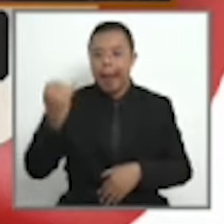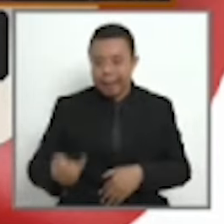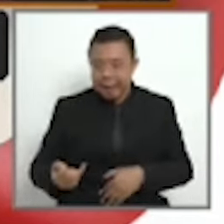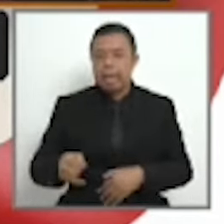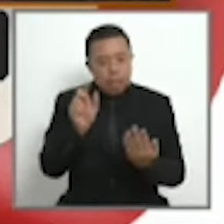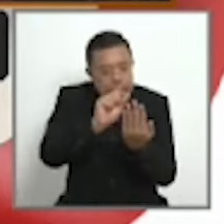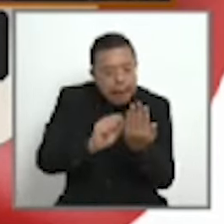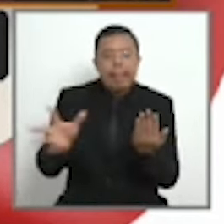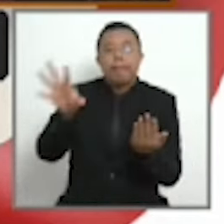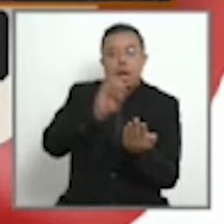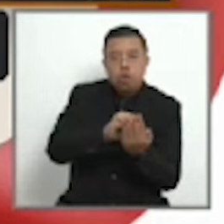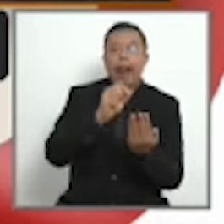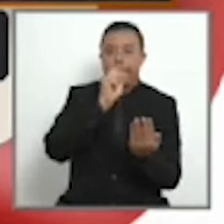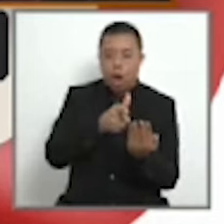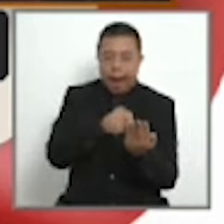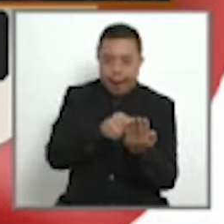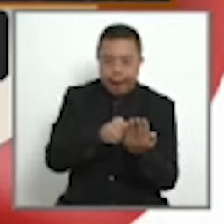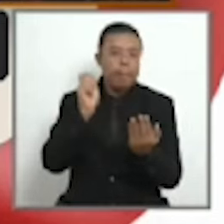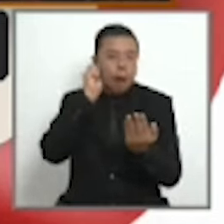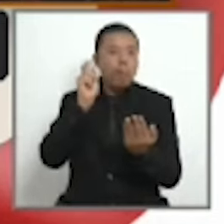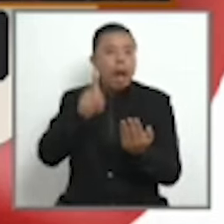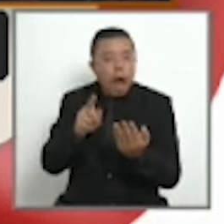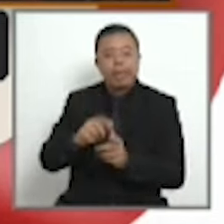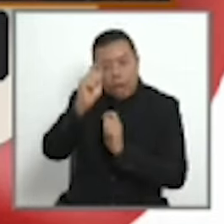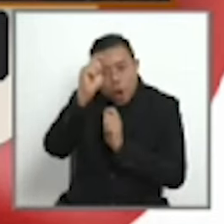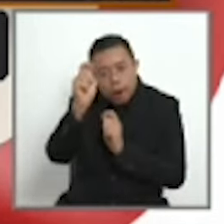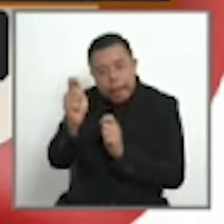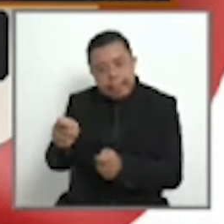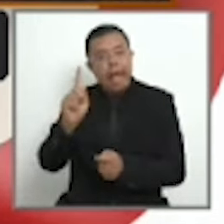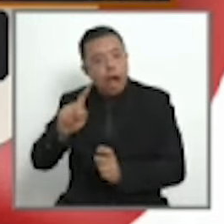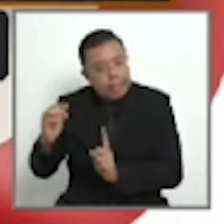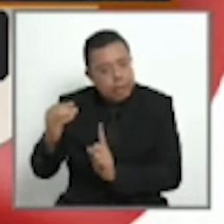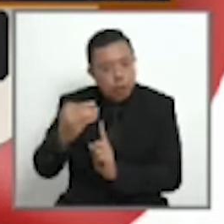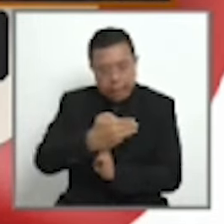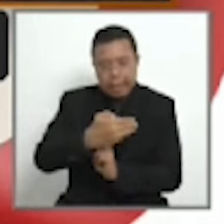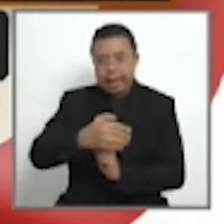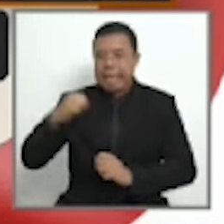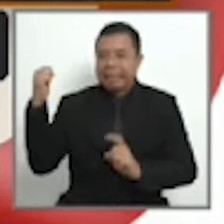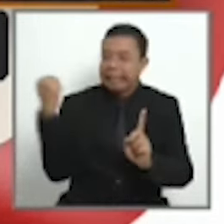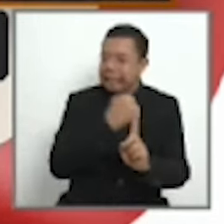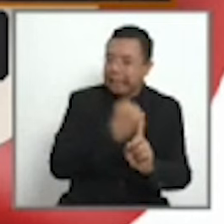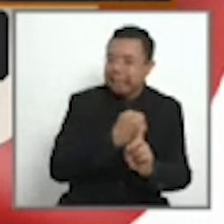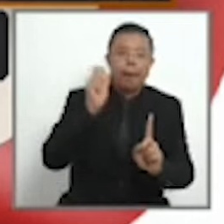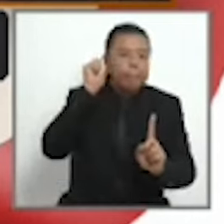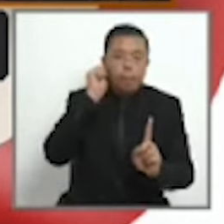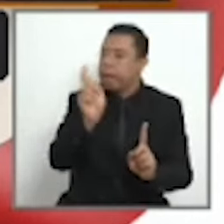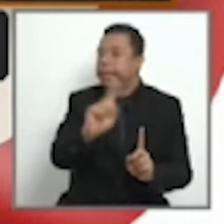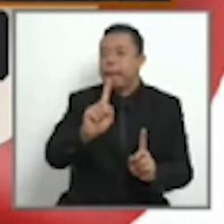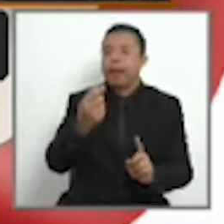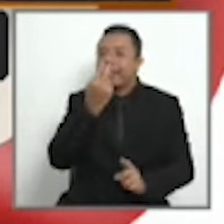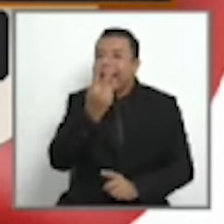tercatat itu yang terlaporkan dan perempuan ini harus dimuliakan harus dilindungi dan kekerasan pada perempuan tidak boleh